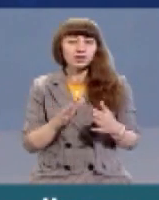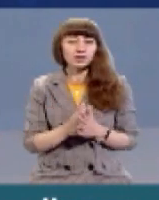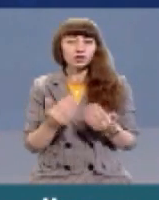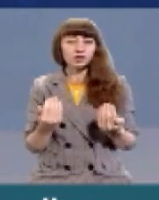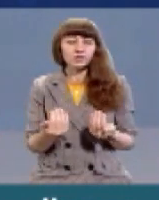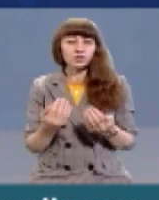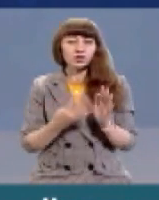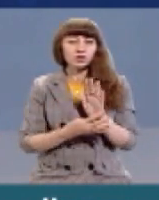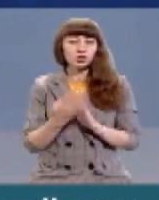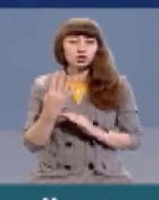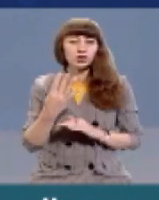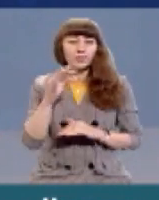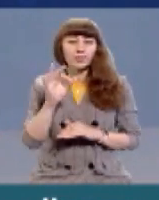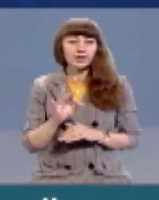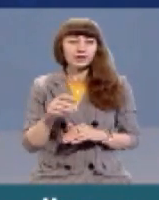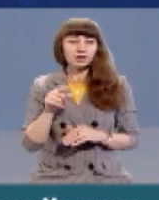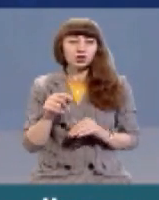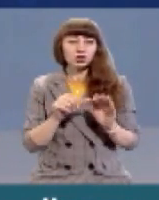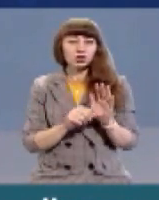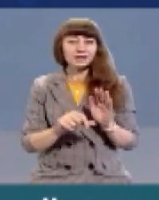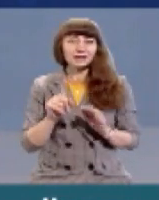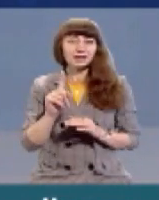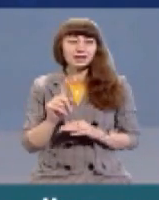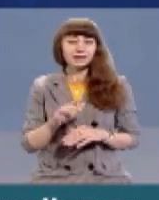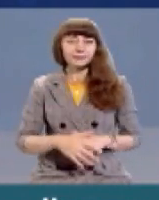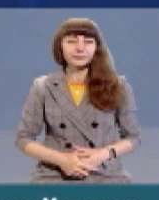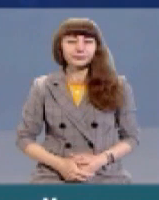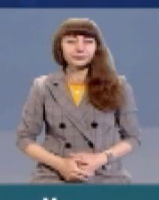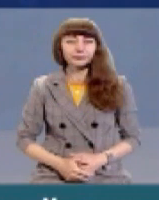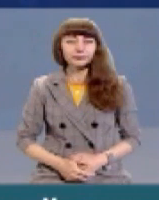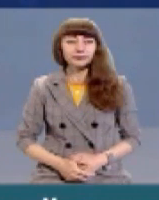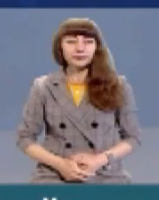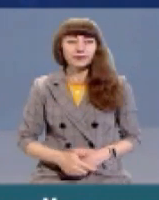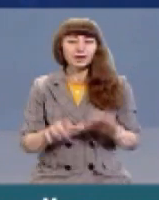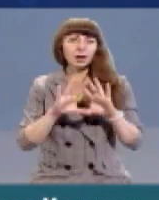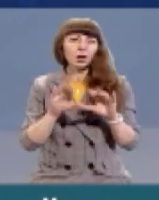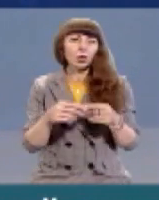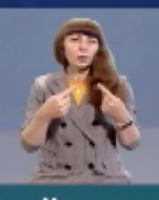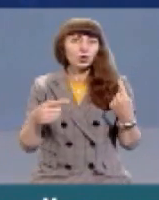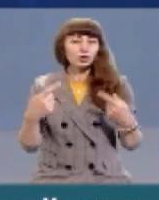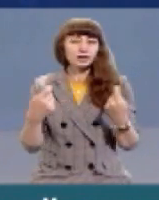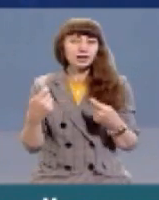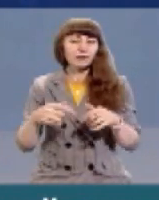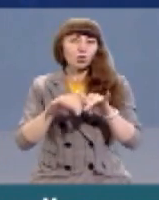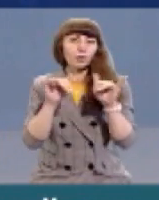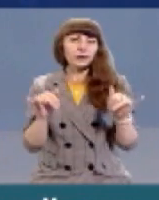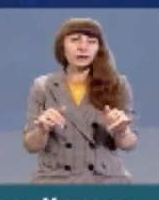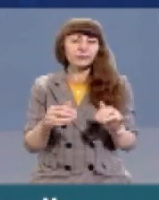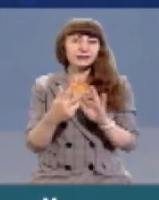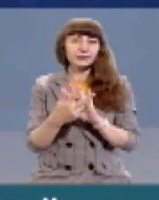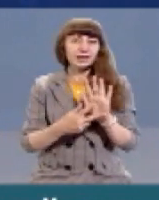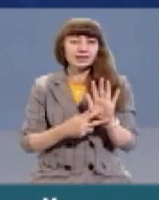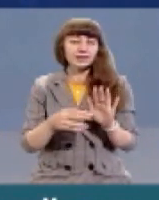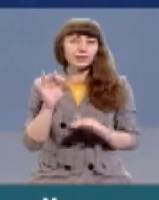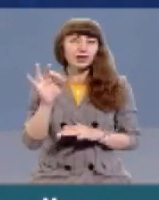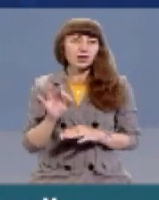составляет 94% или 1061 субъект. Объем розничного товарооборота увеличился на